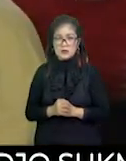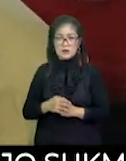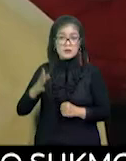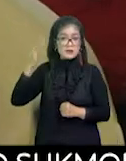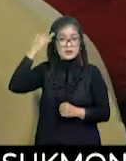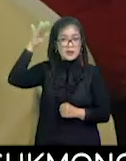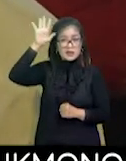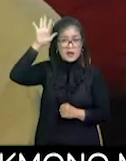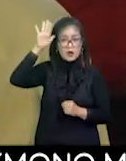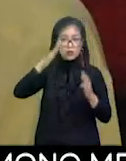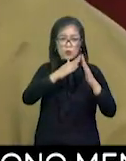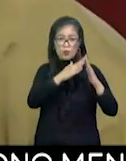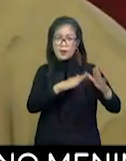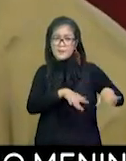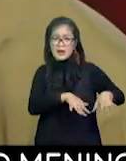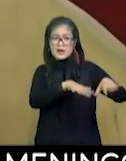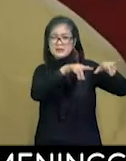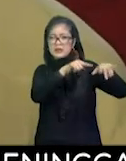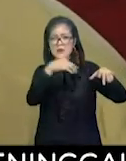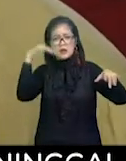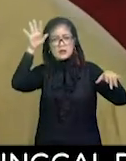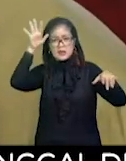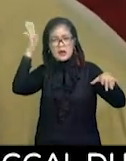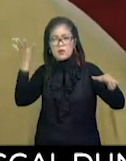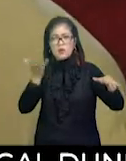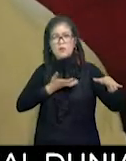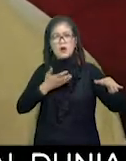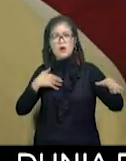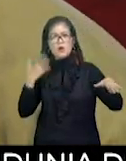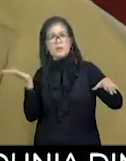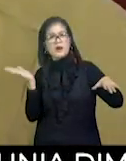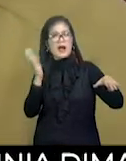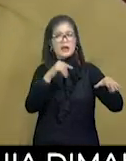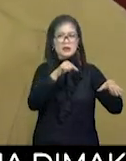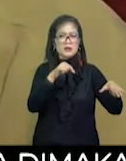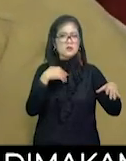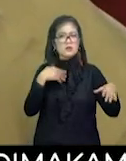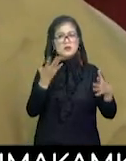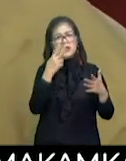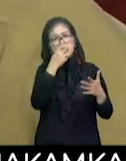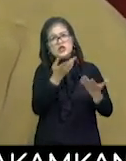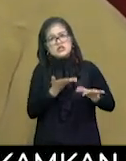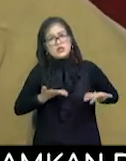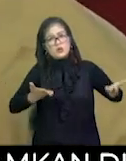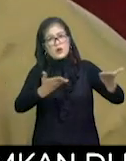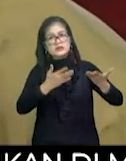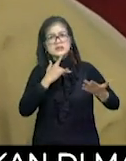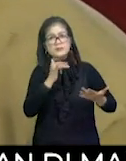kemana, perangunannya tidak ada. Saya perumat langsung dikrep gitu loh,